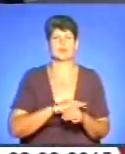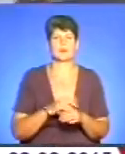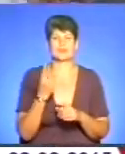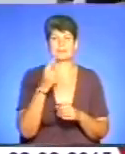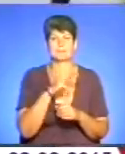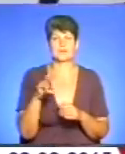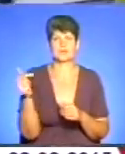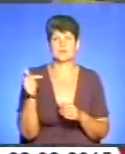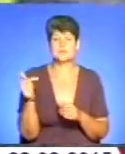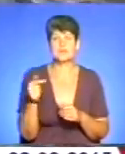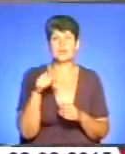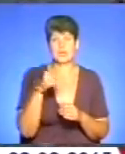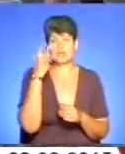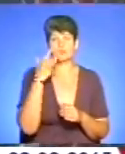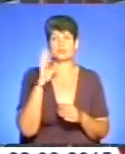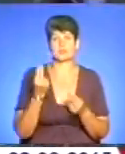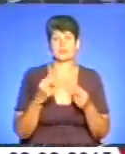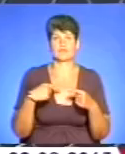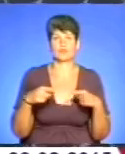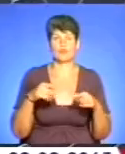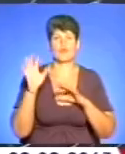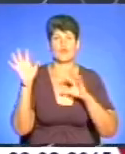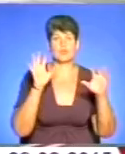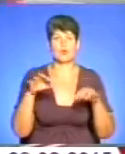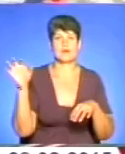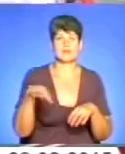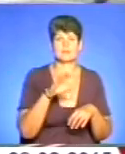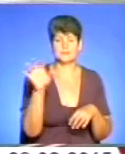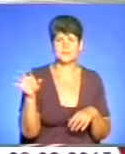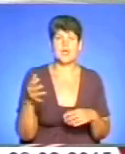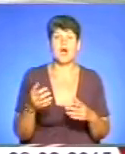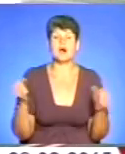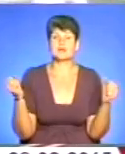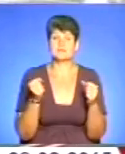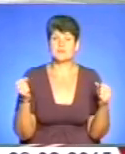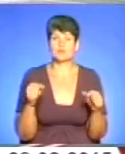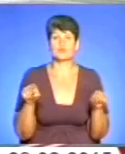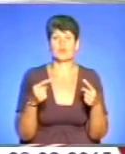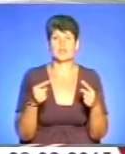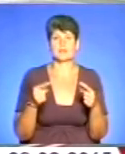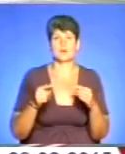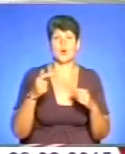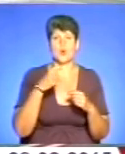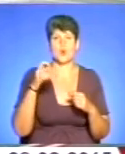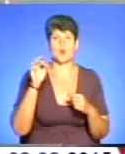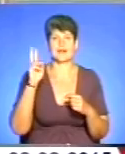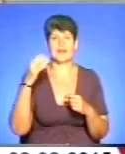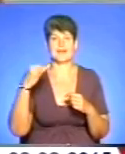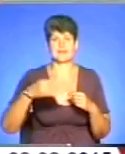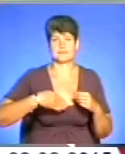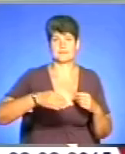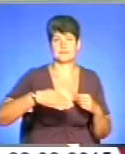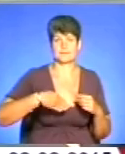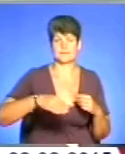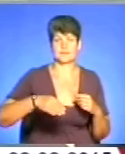мільйон гривень. Літом тут гратимуть футбол, волейбол, гандбол. Взимку на майданчику створять хокейне поле. До свята Дня